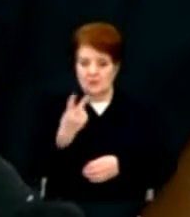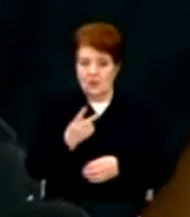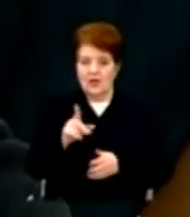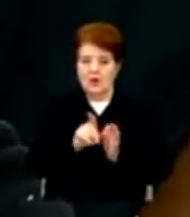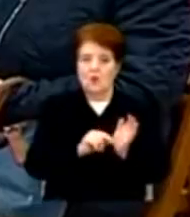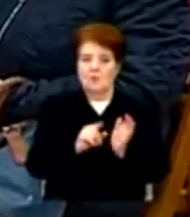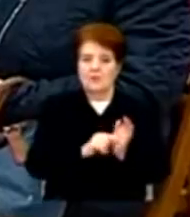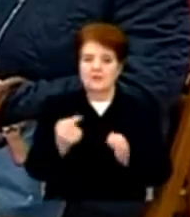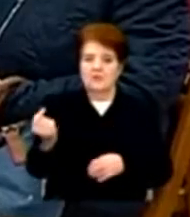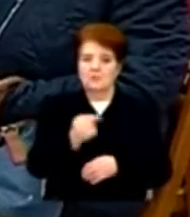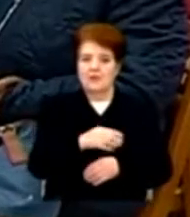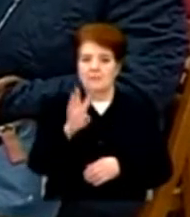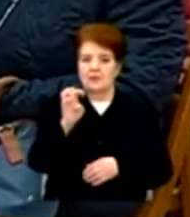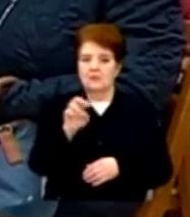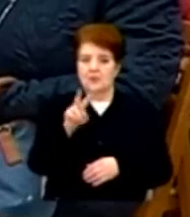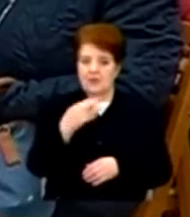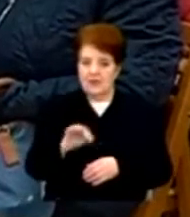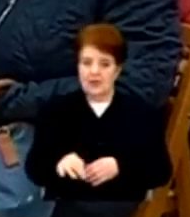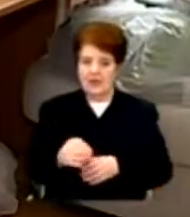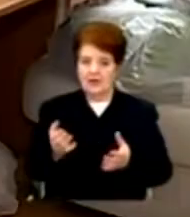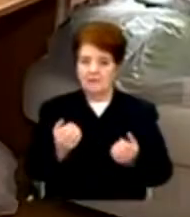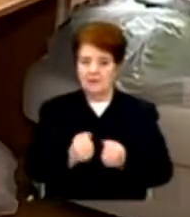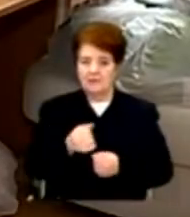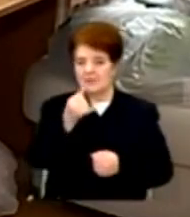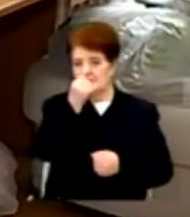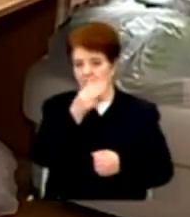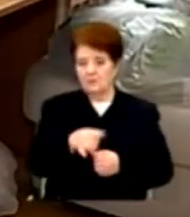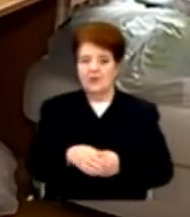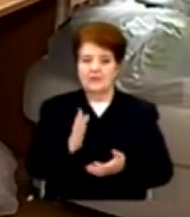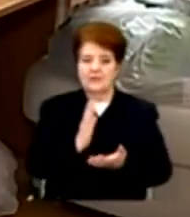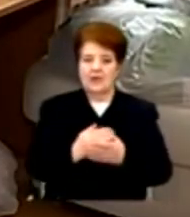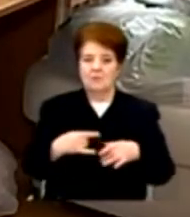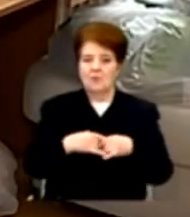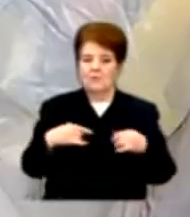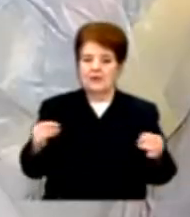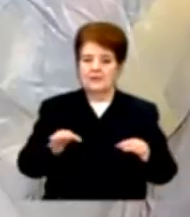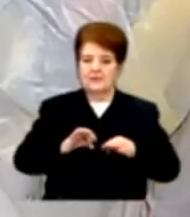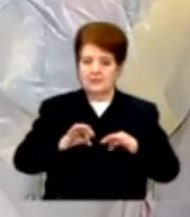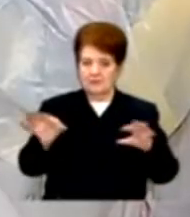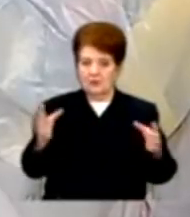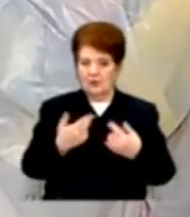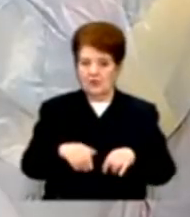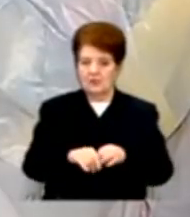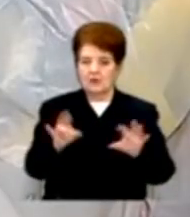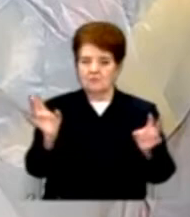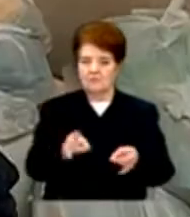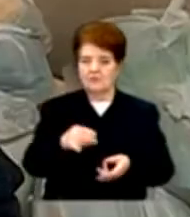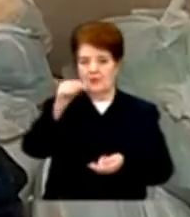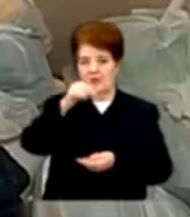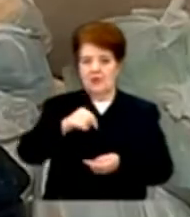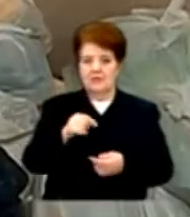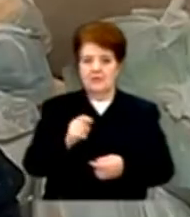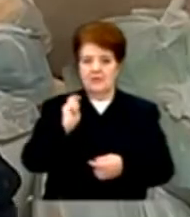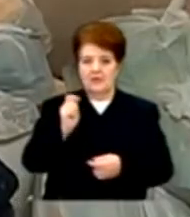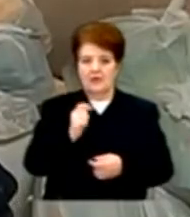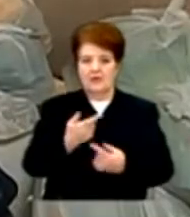cu pensia de 1400 de lei pe care o primește, nu-și permite să aibă o masă de sărbătoare așa cum se cuvine de Crăciun.